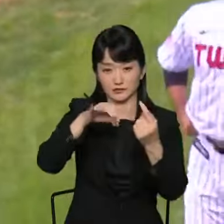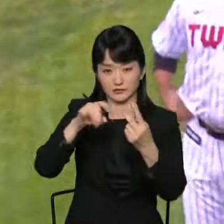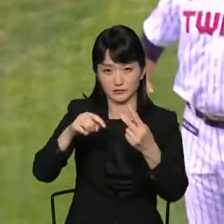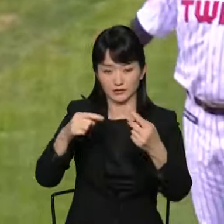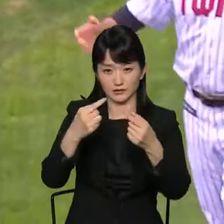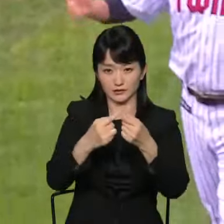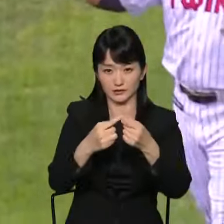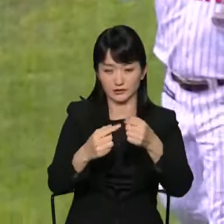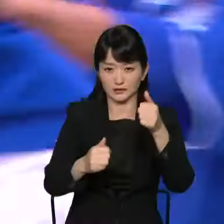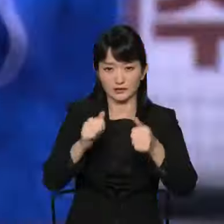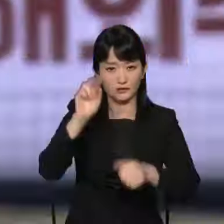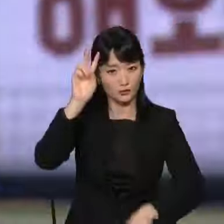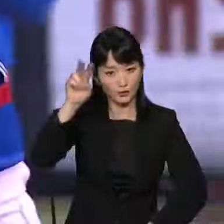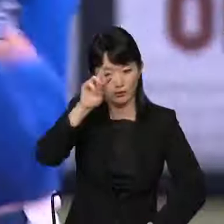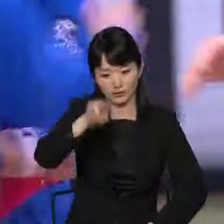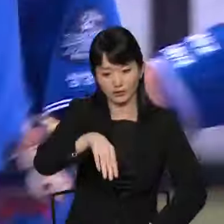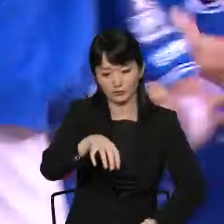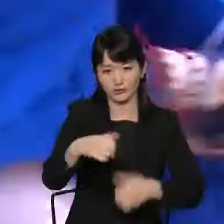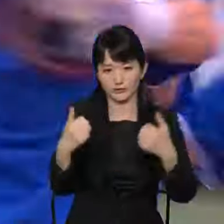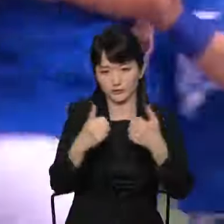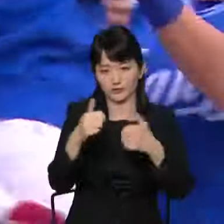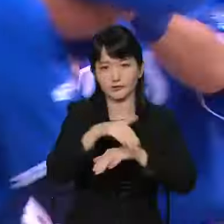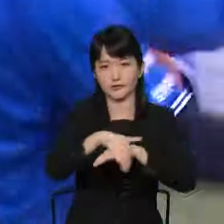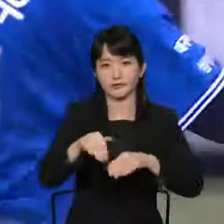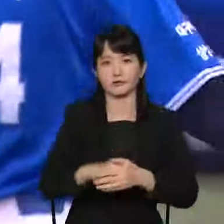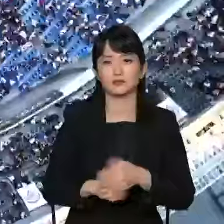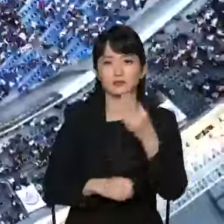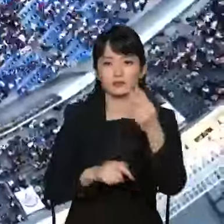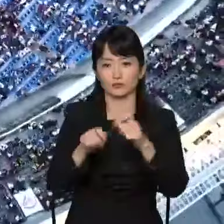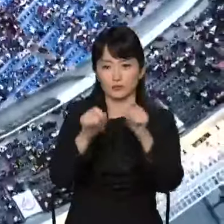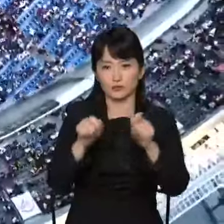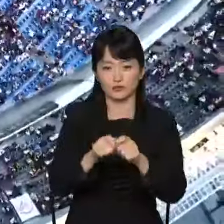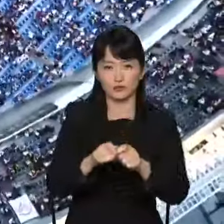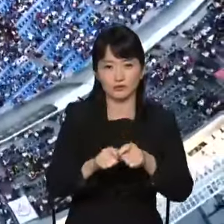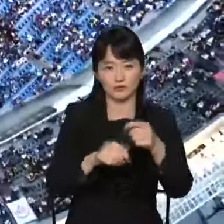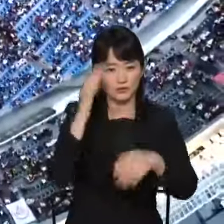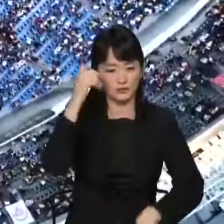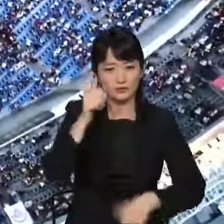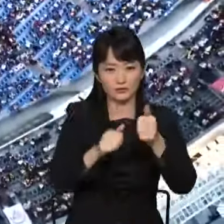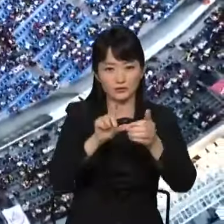1차전은 모레 광주에서 열립니다. 두 팀 간 한국시리즈는